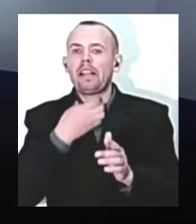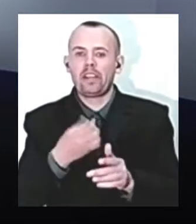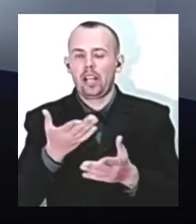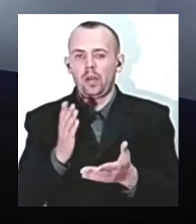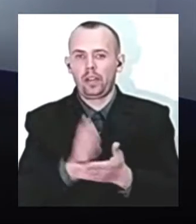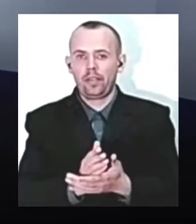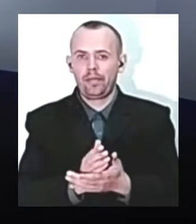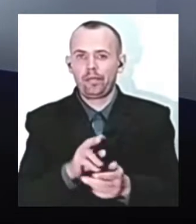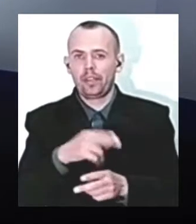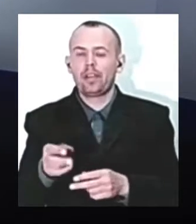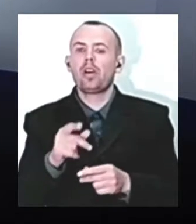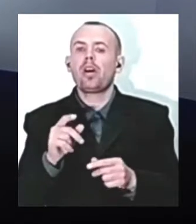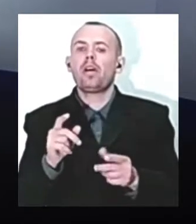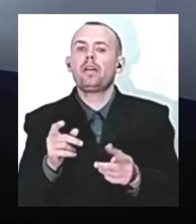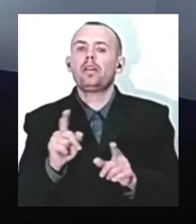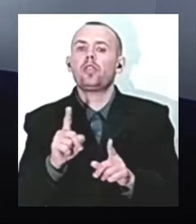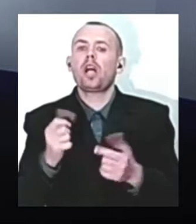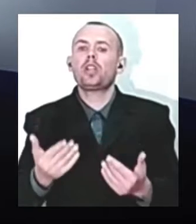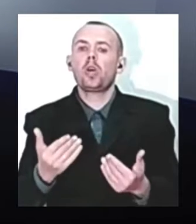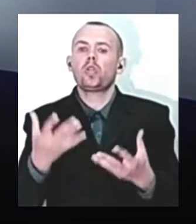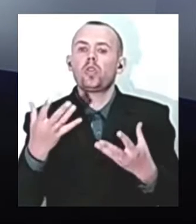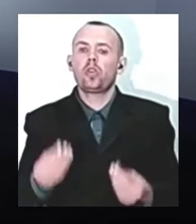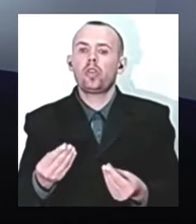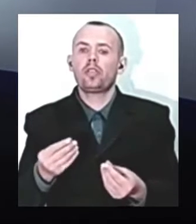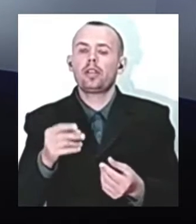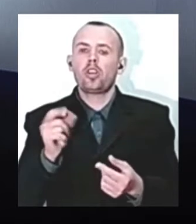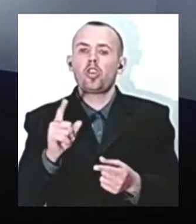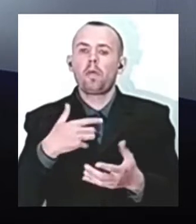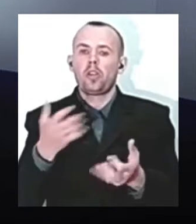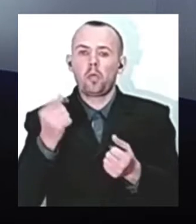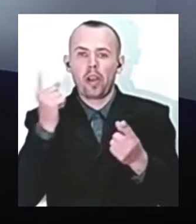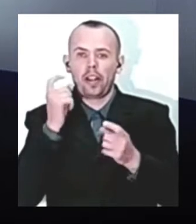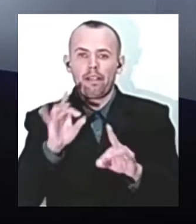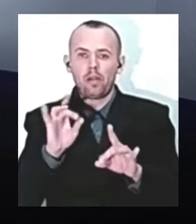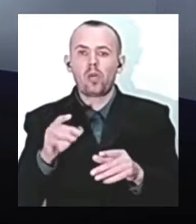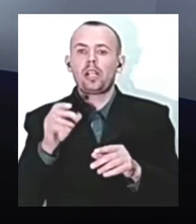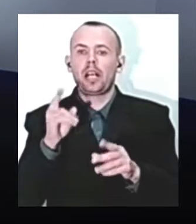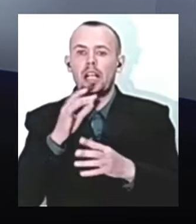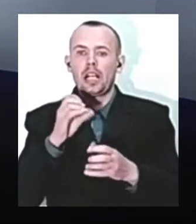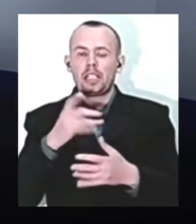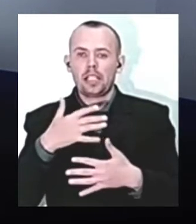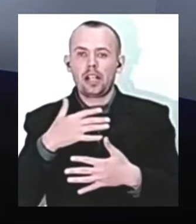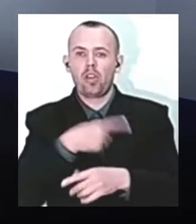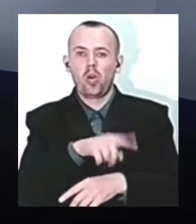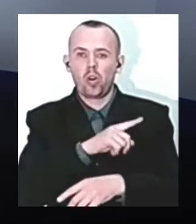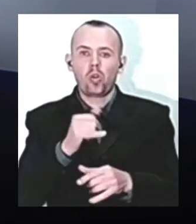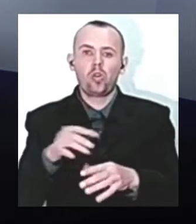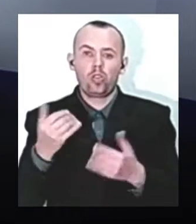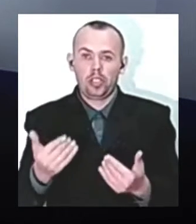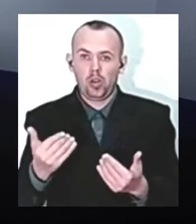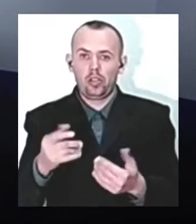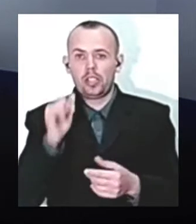Що наразі, от на сьогоднішній день станом, якщо отримували інформацію, от з киснем в опорних лікарнях, от його сьогодні, завтра, в найближчі